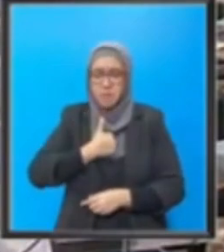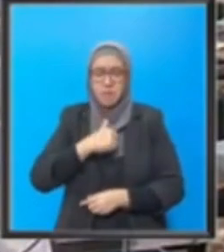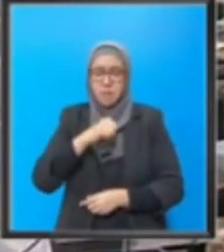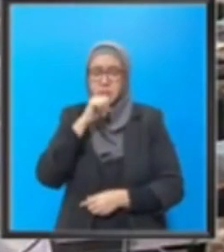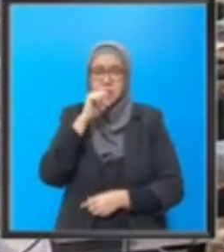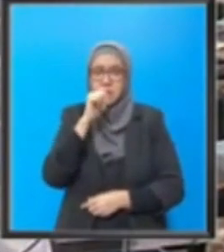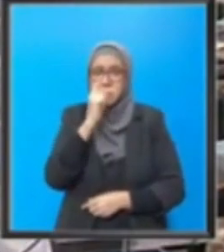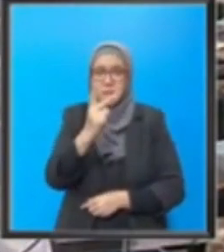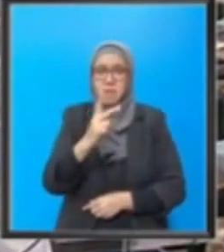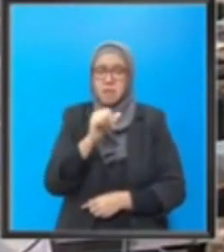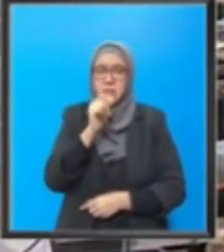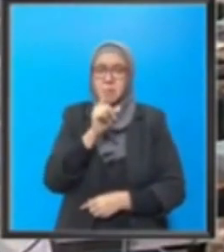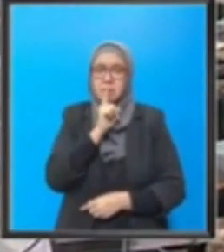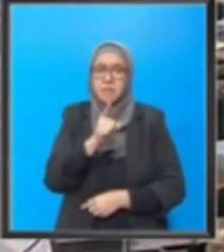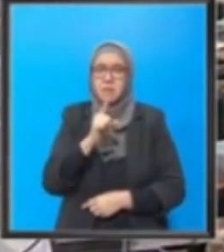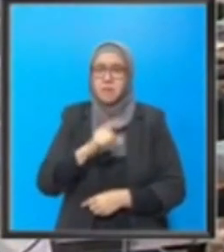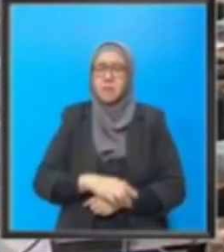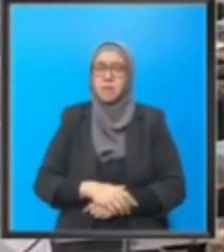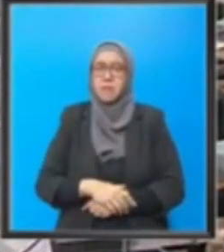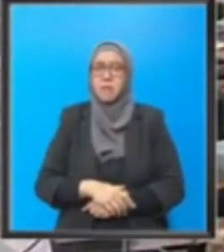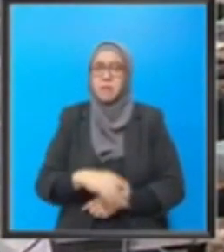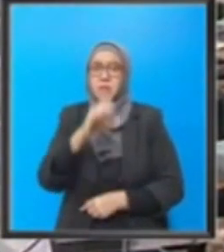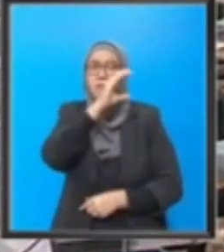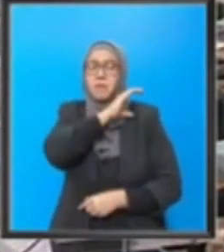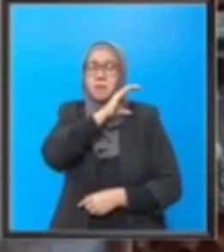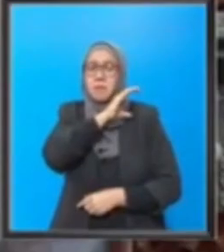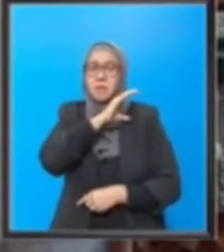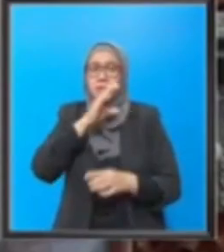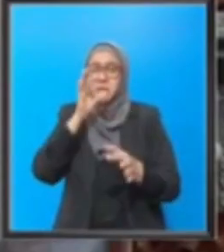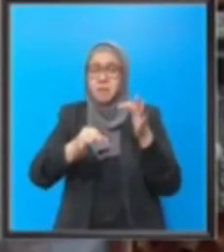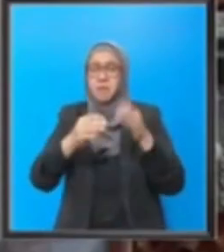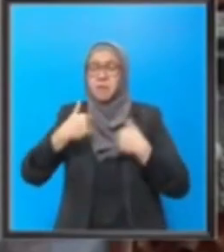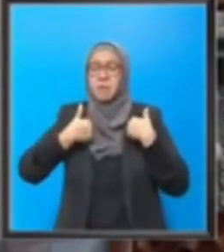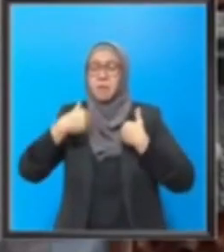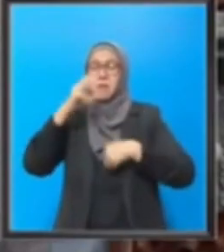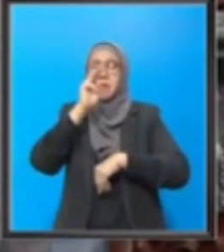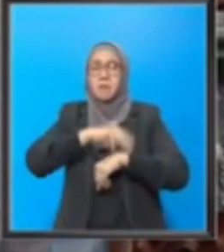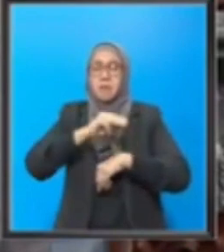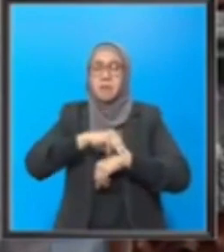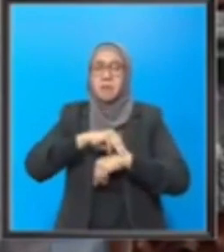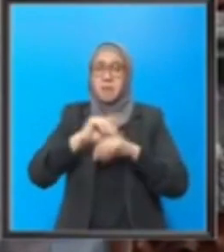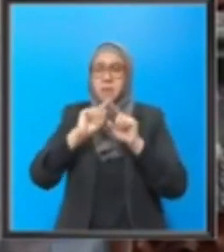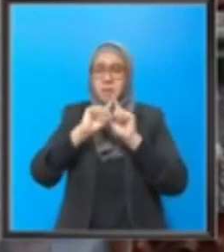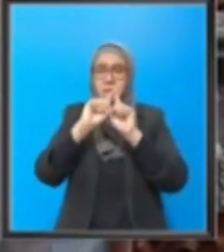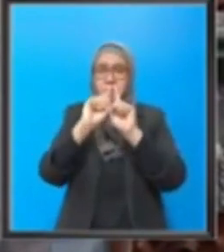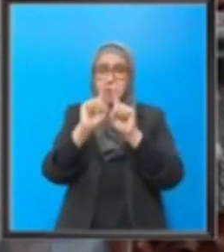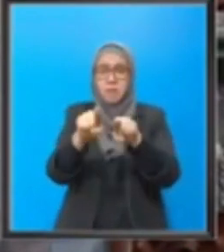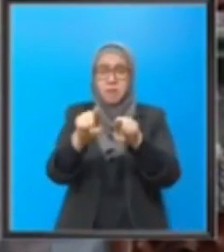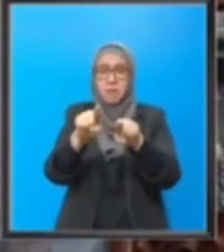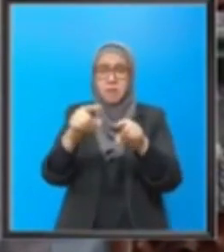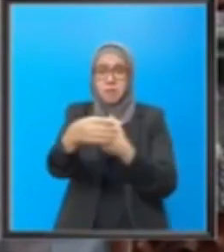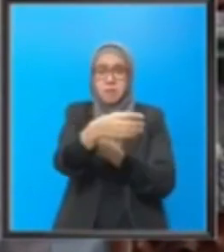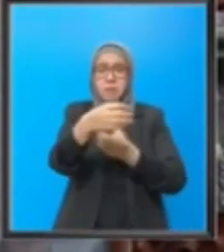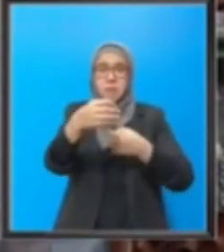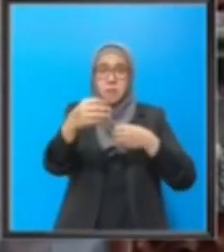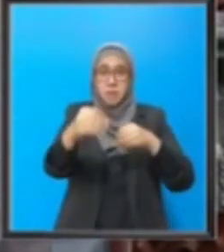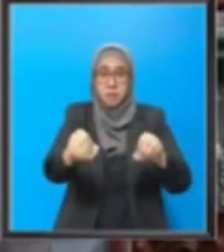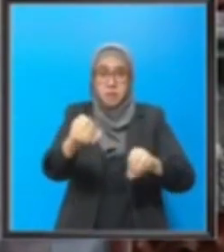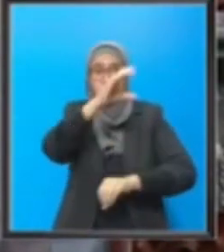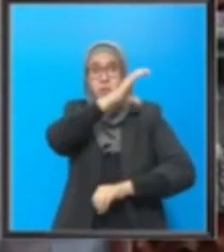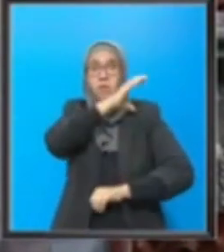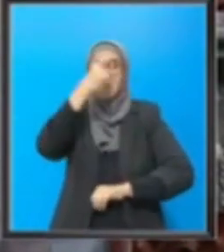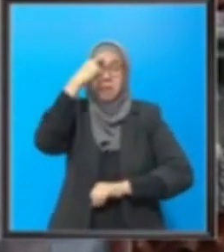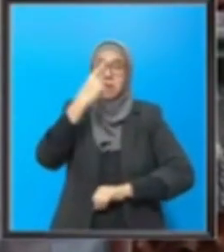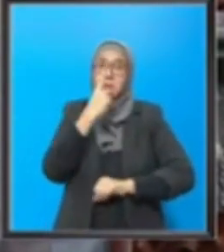tabulampot cetak Makasih kalau ada masa saya boleh pergi ke pejabat birokrasi untuk bukan video yang amat terang kakek yang